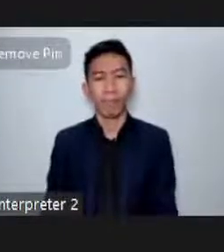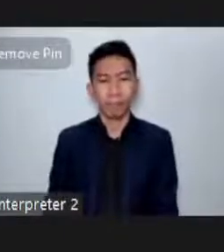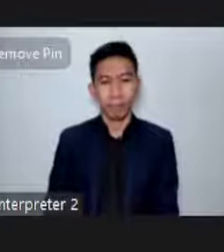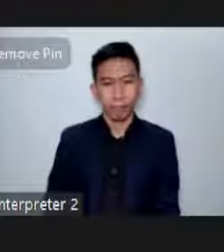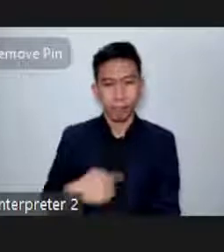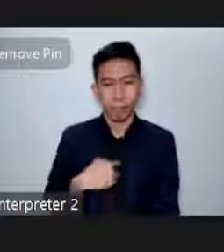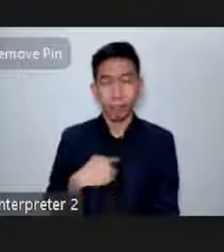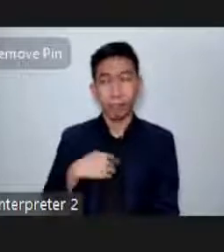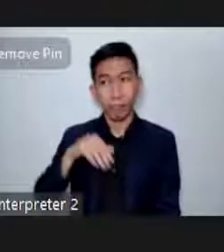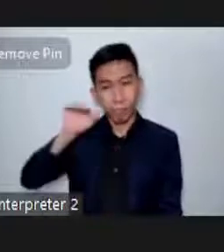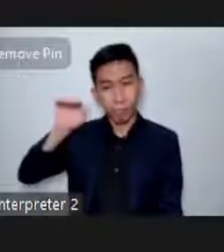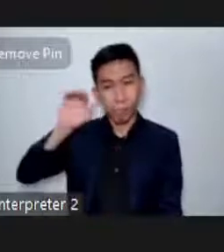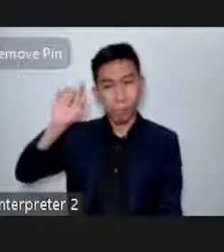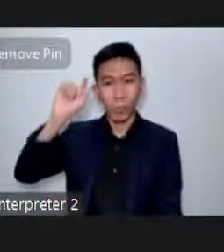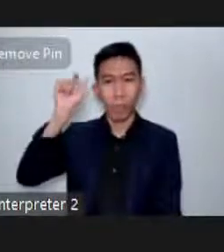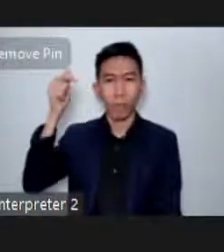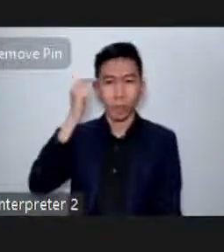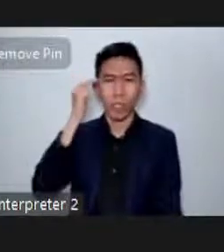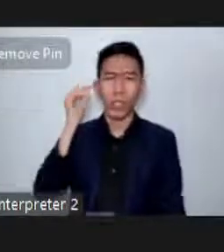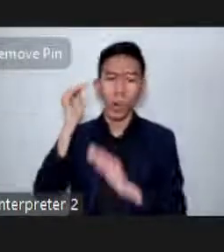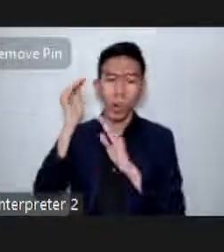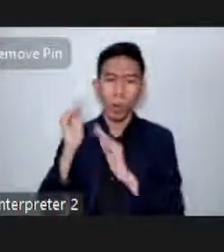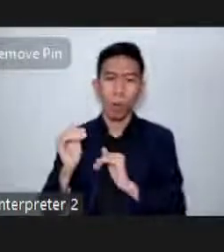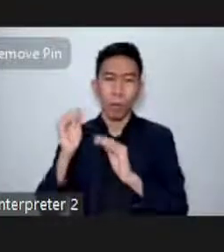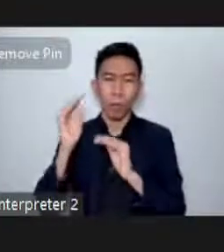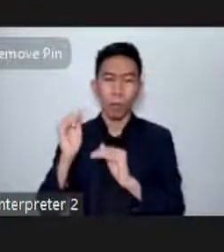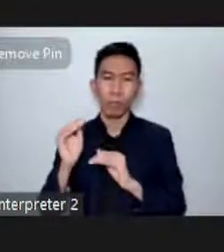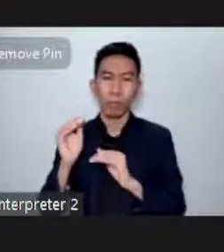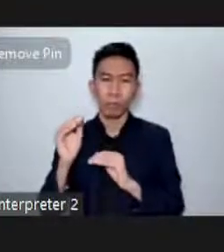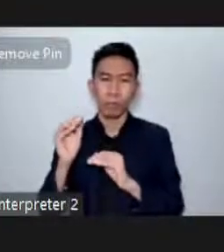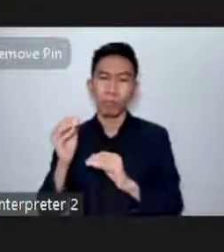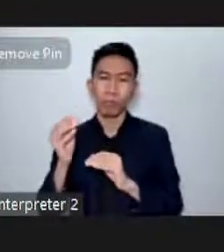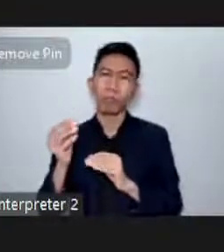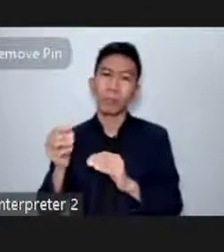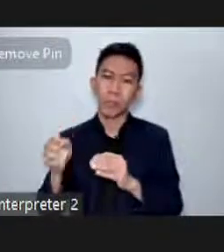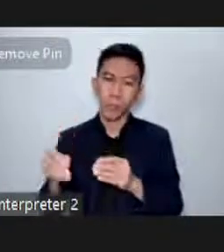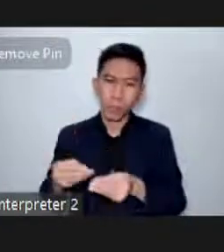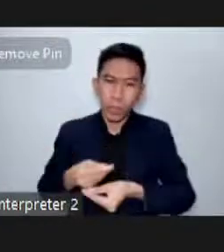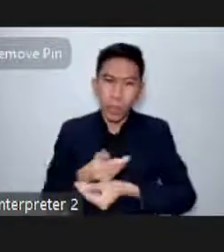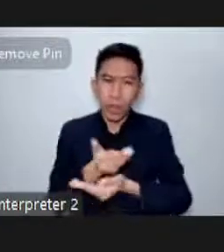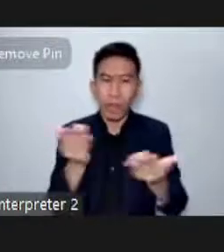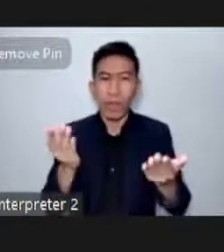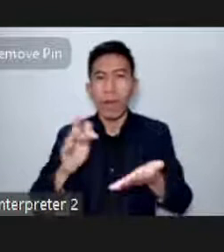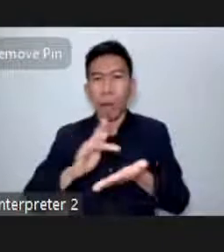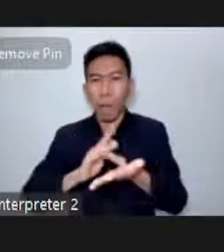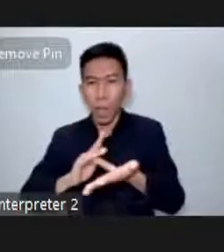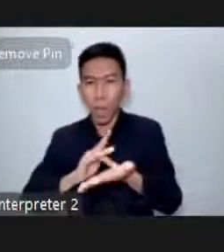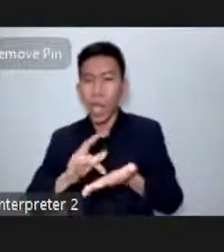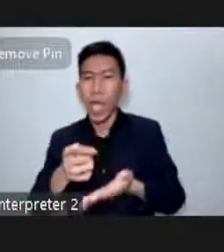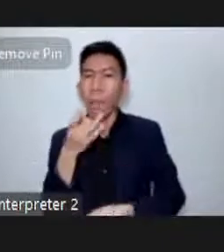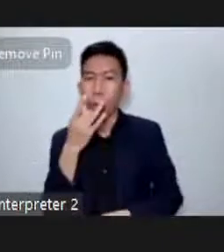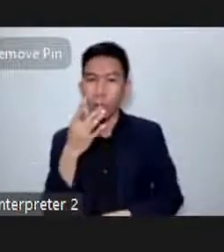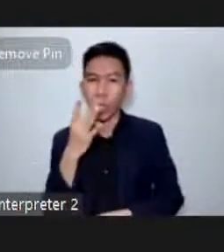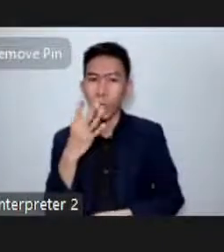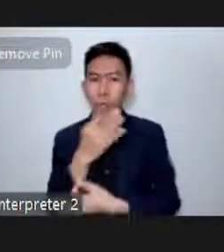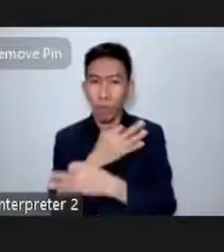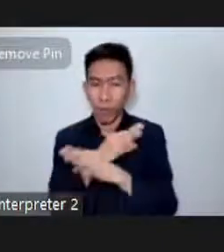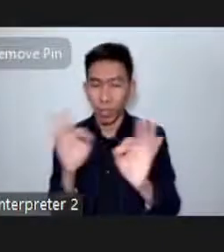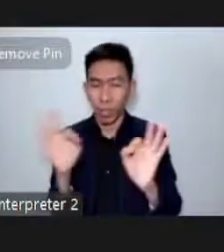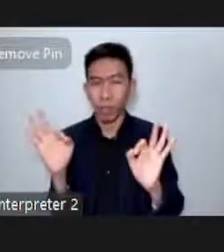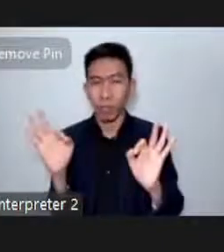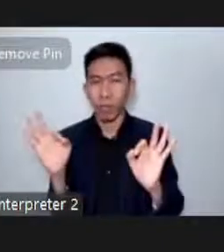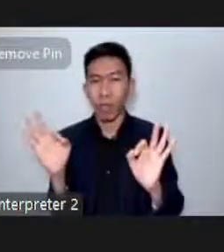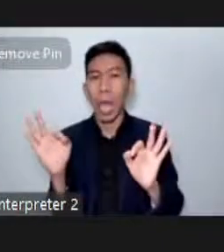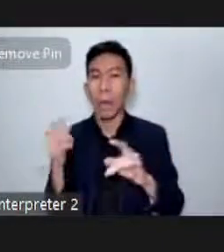Hiling ko lang po sana sa gobyerno, sana mag-provide sila po ng maintenance at